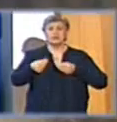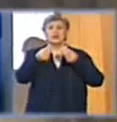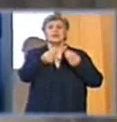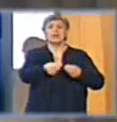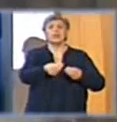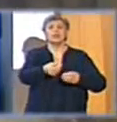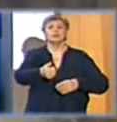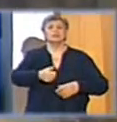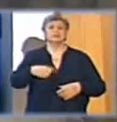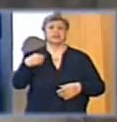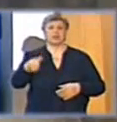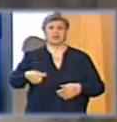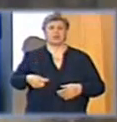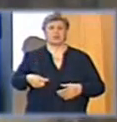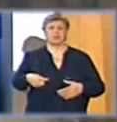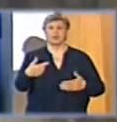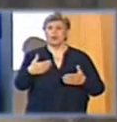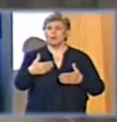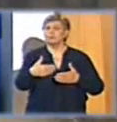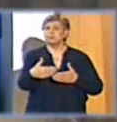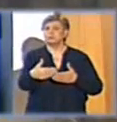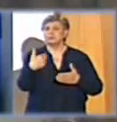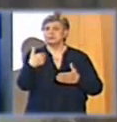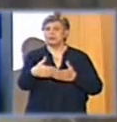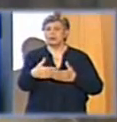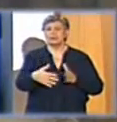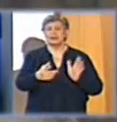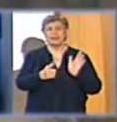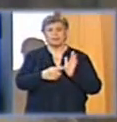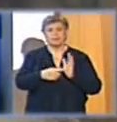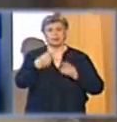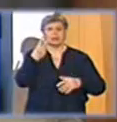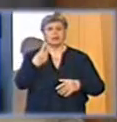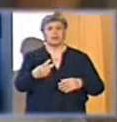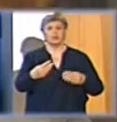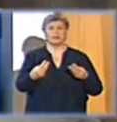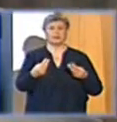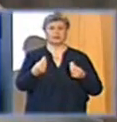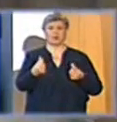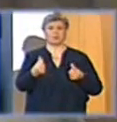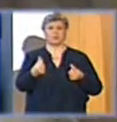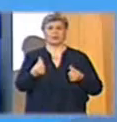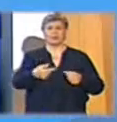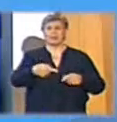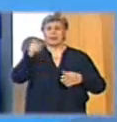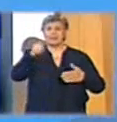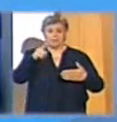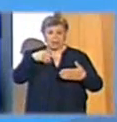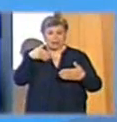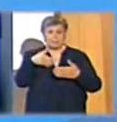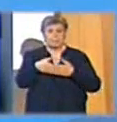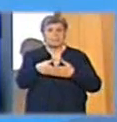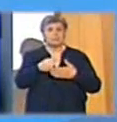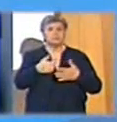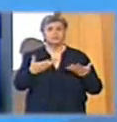αντιλαμβάνομαι σωστά, θα πρέπει να ολοκληρωθεί και αυτό, να κλείσει και αυτό το αγκάθι προκειμένου να γίνει, να ολοκληρωθεί. Από πλευράς της κυβέρνησης έχει γίνει ό,τι